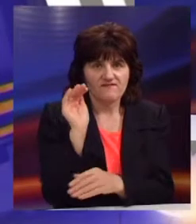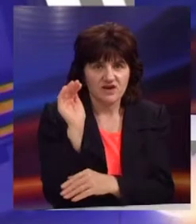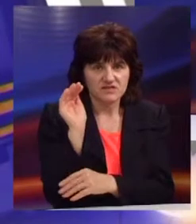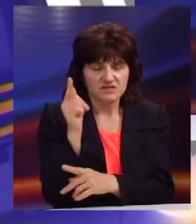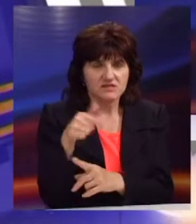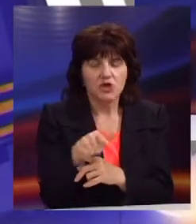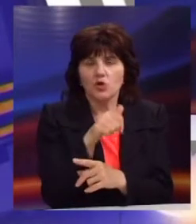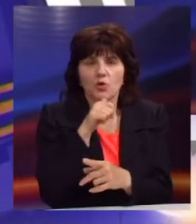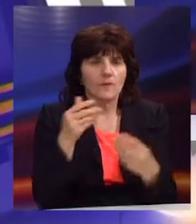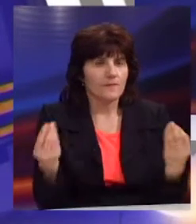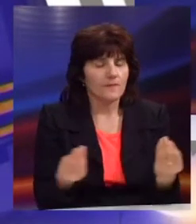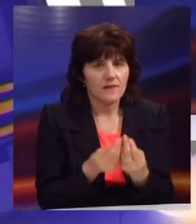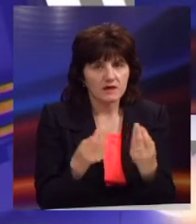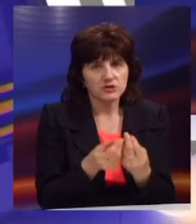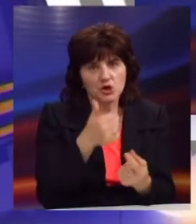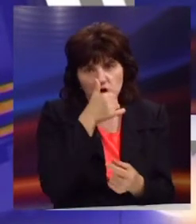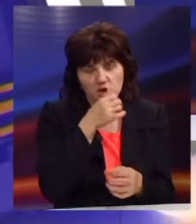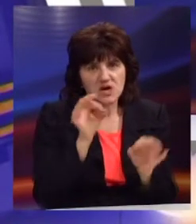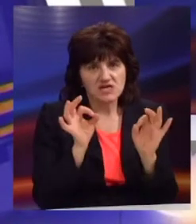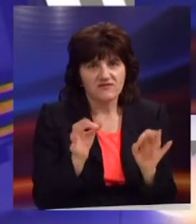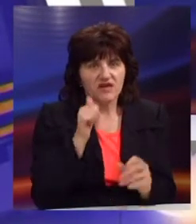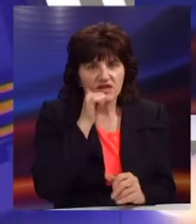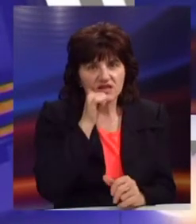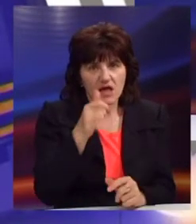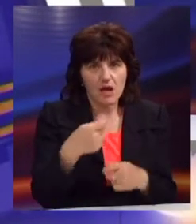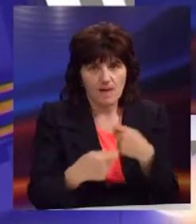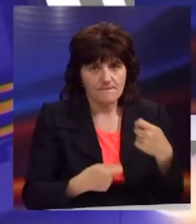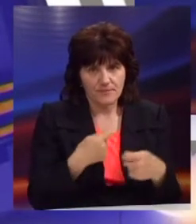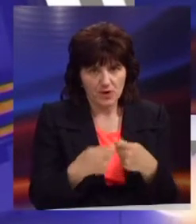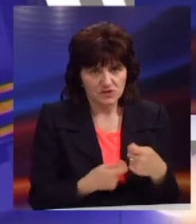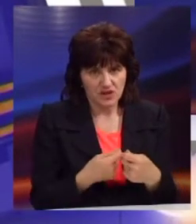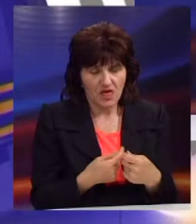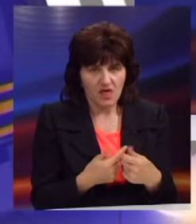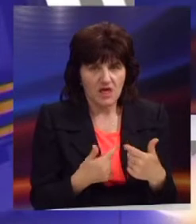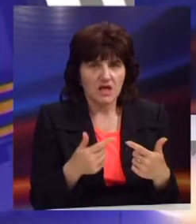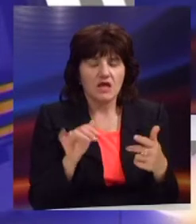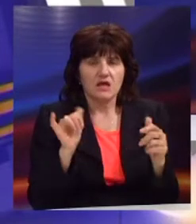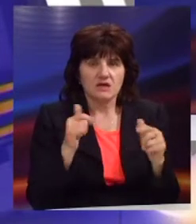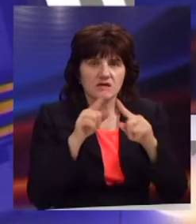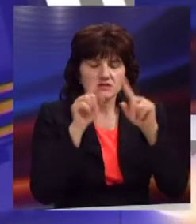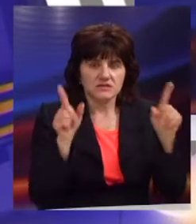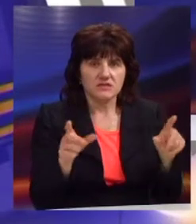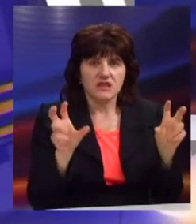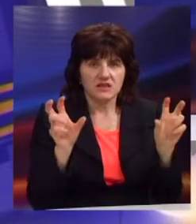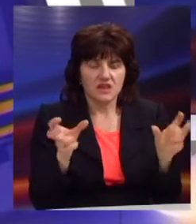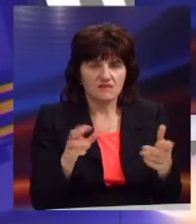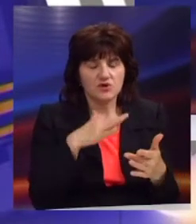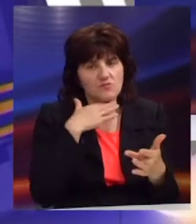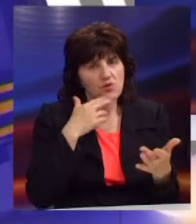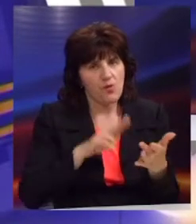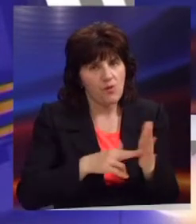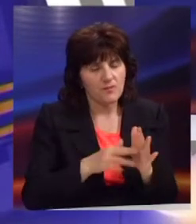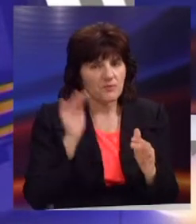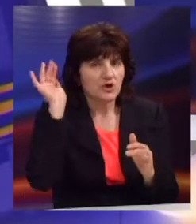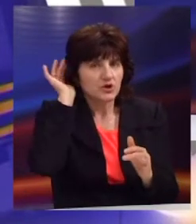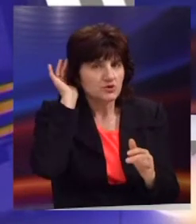vesti, i da je to nešto što je svakodnevica moga posla i samim tim smatram da U-Eko mnogo doprine o tome da se i